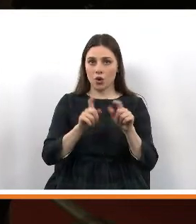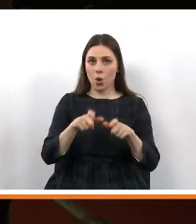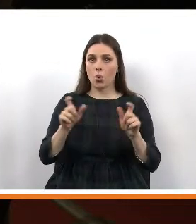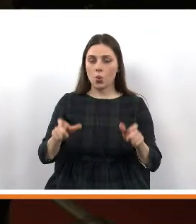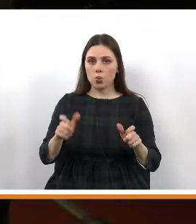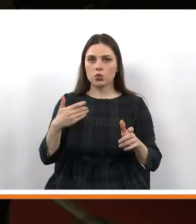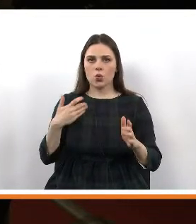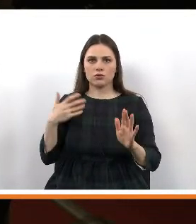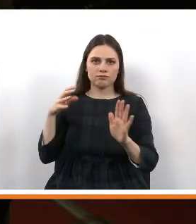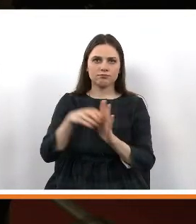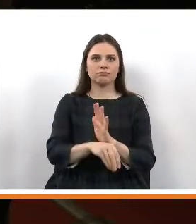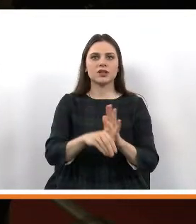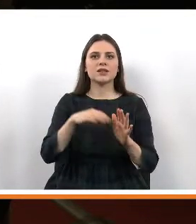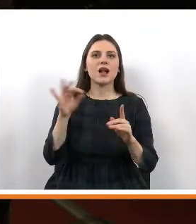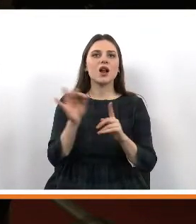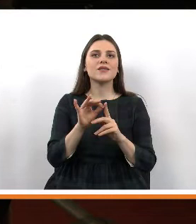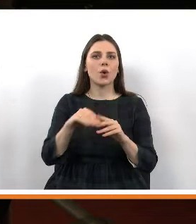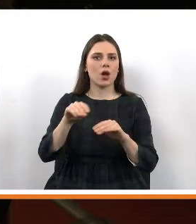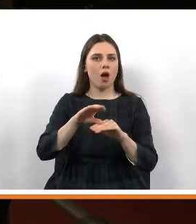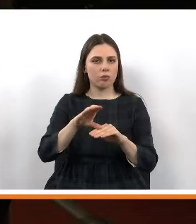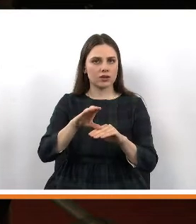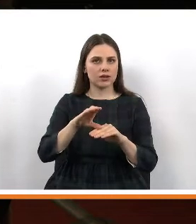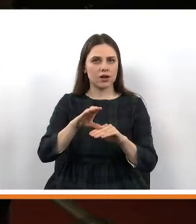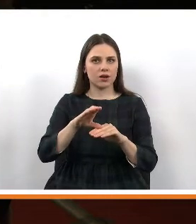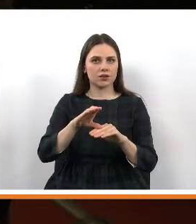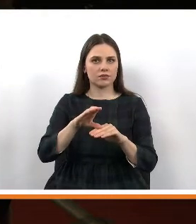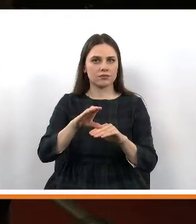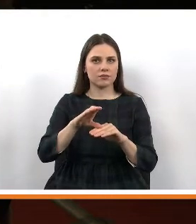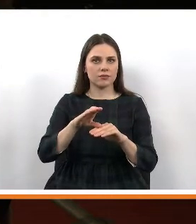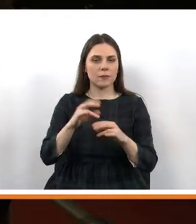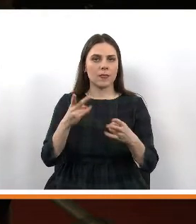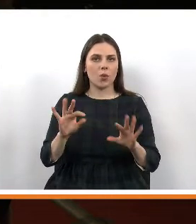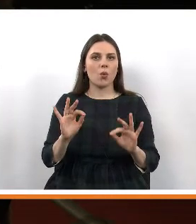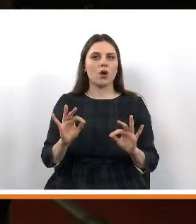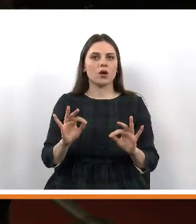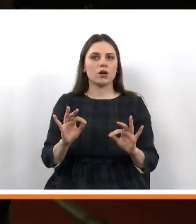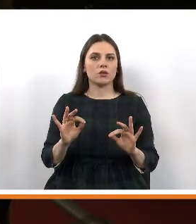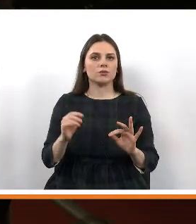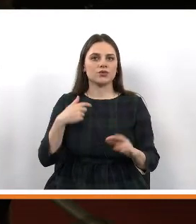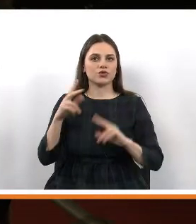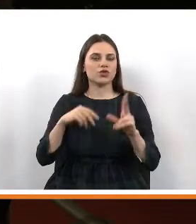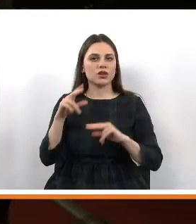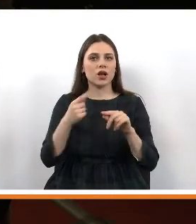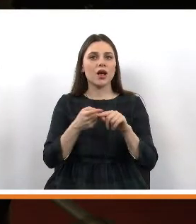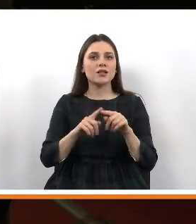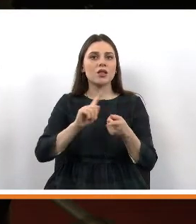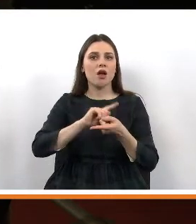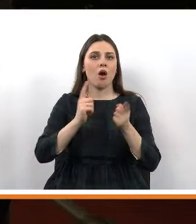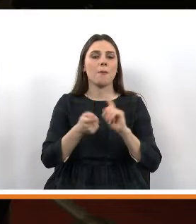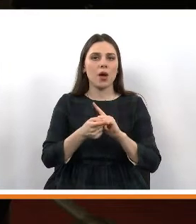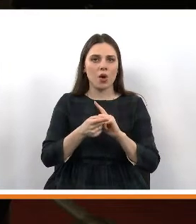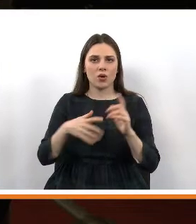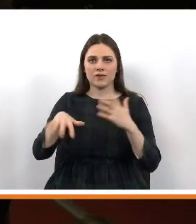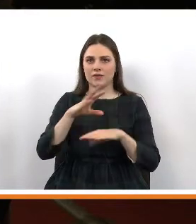внедрять понятие целевого капитала. Ну, я Считаю, что это наоборот, отвращать от целевого